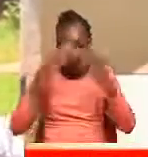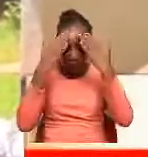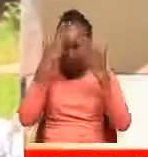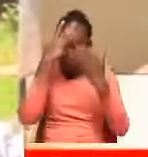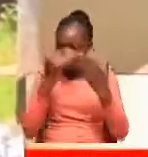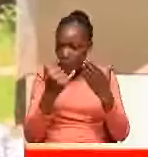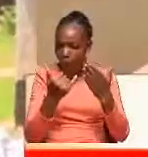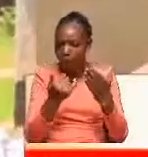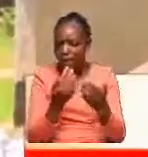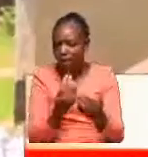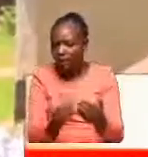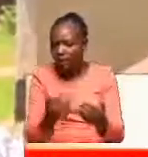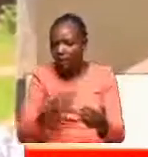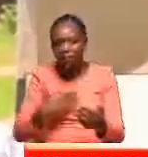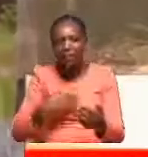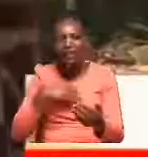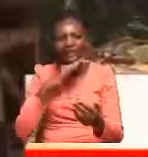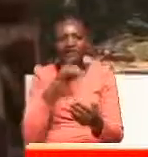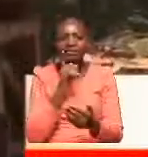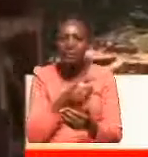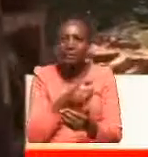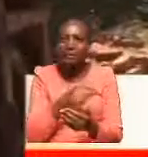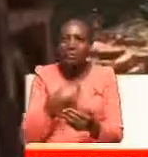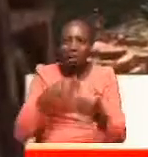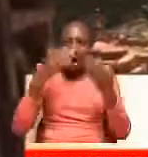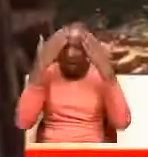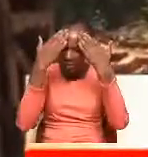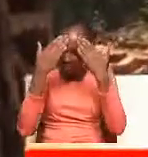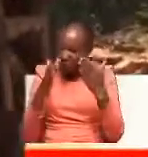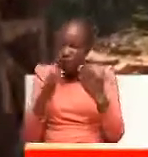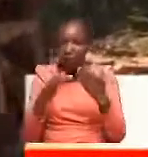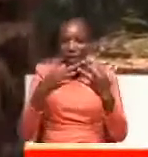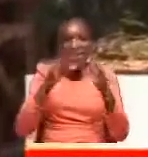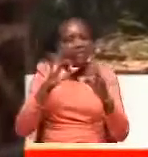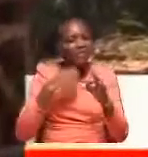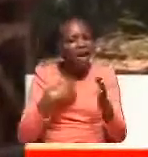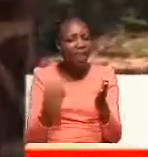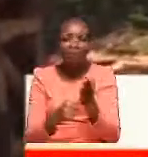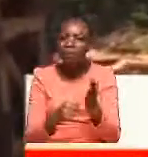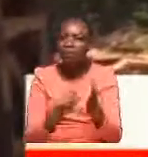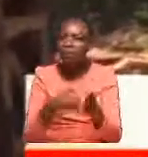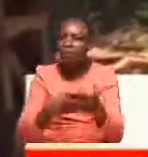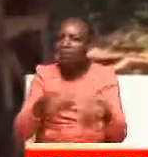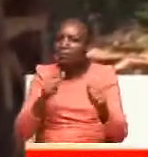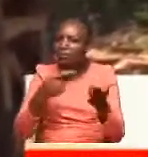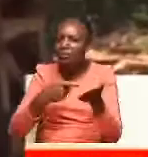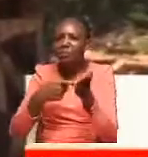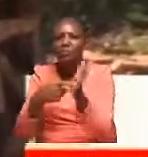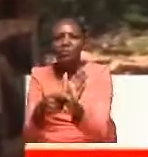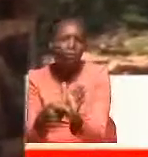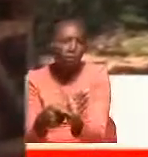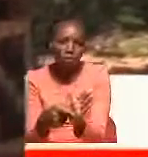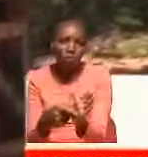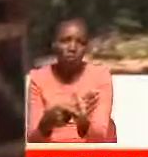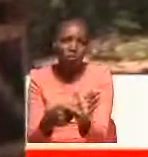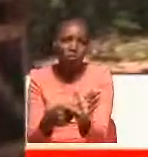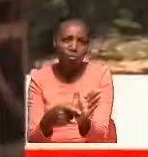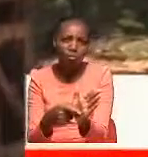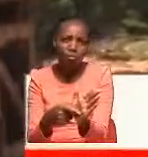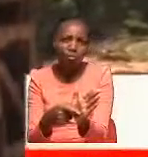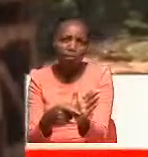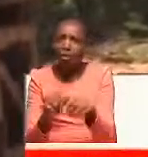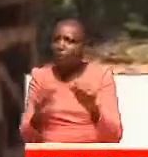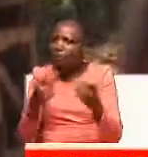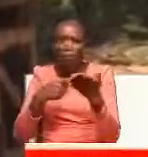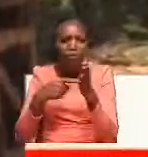wangu sahi amekuwa marehemu. Ikiwa kulikuwa na shootout, wangeonyesha kwamba walipikana yeye pia kawa na silaha. Uwezi kuua